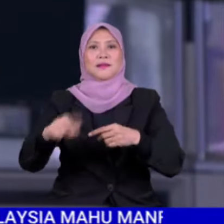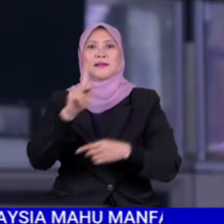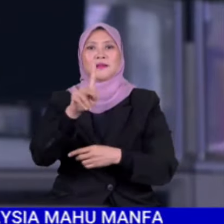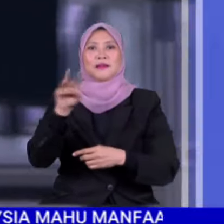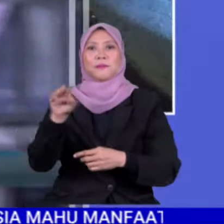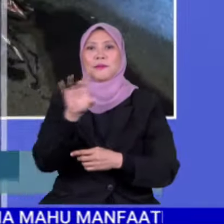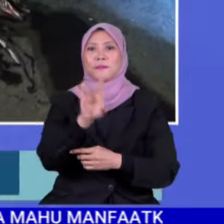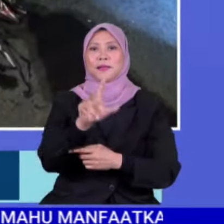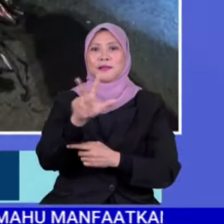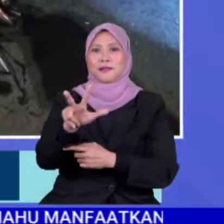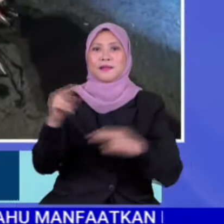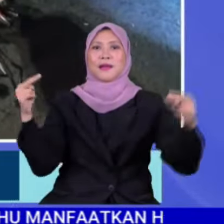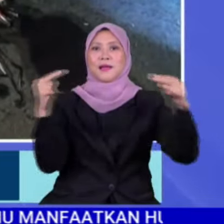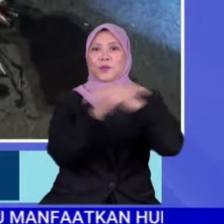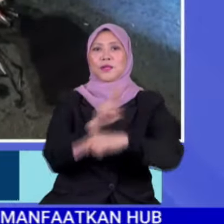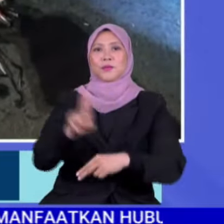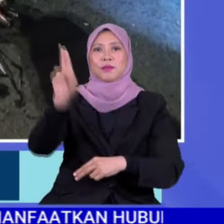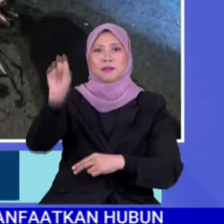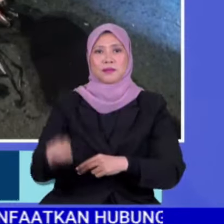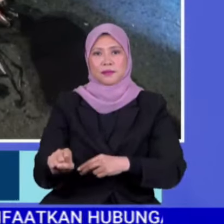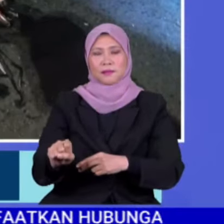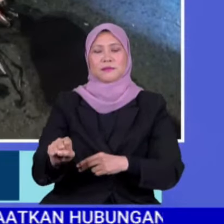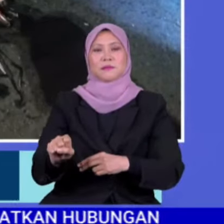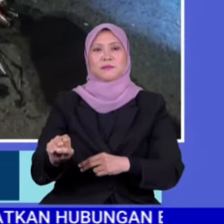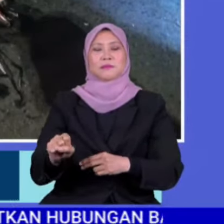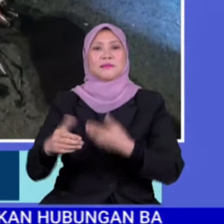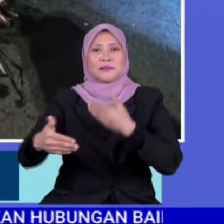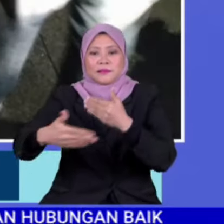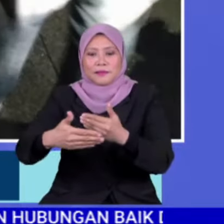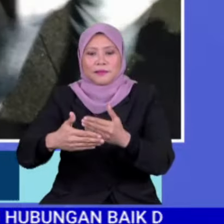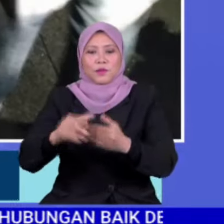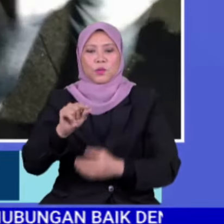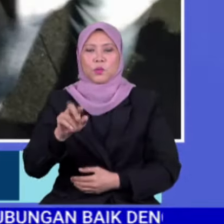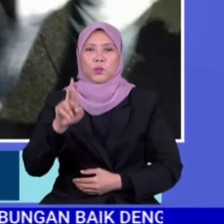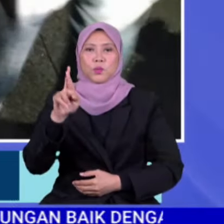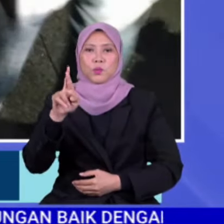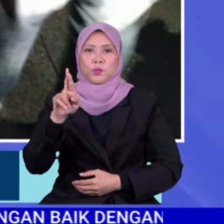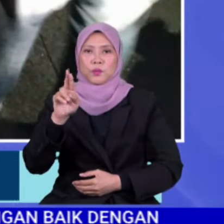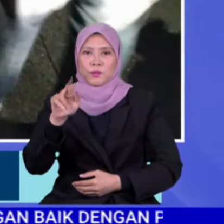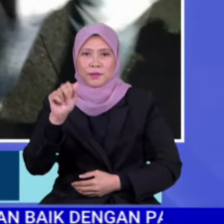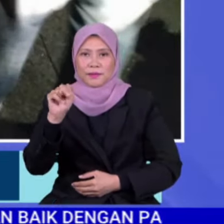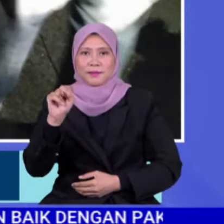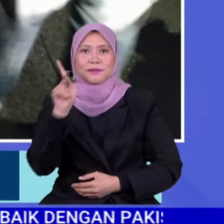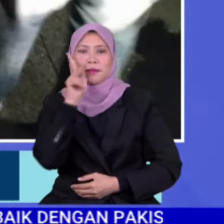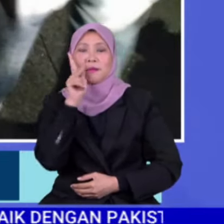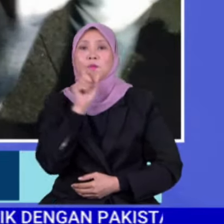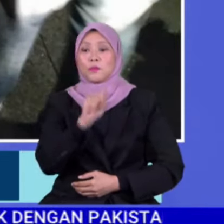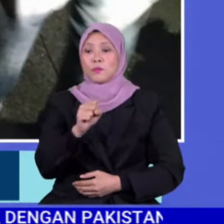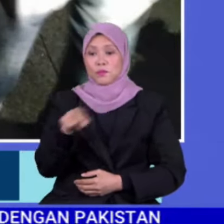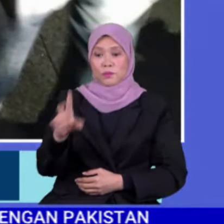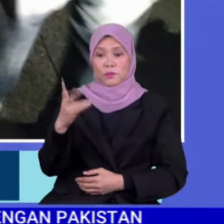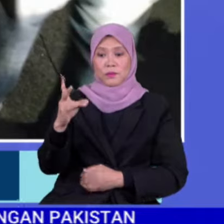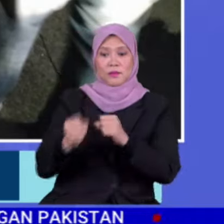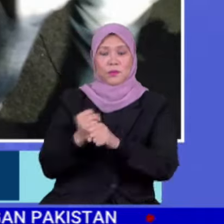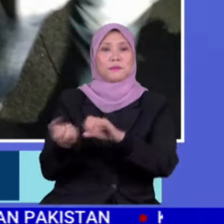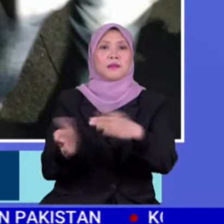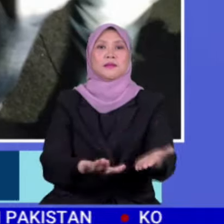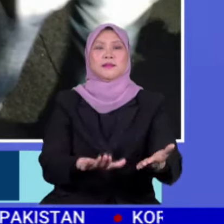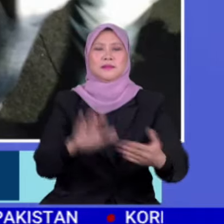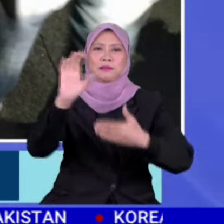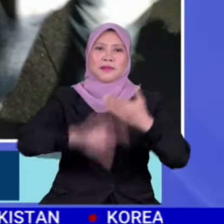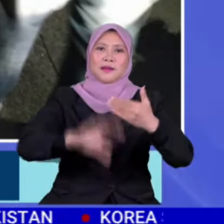kilometer 83 lebuh raya utara selatan arah utara berdekatan Gurun Kedah. Mangsa 17 tahun meninggal dunia akibat